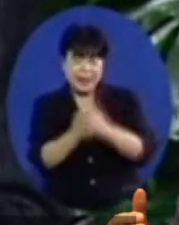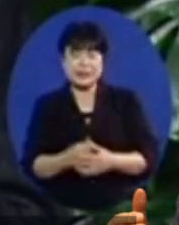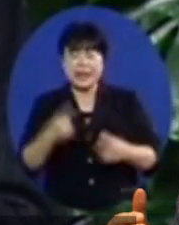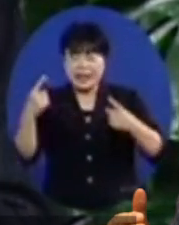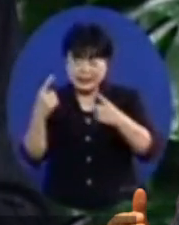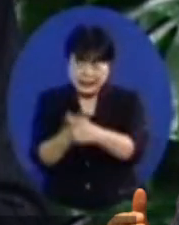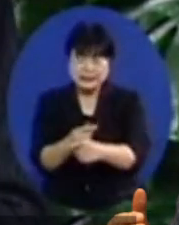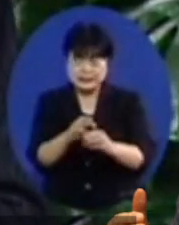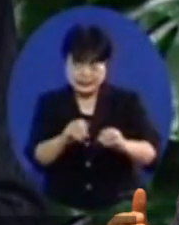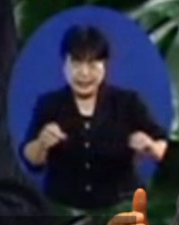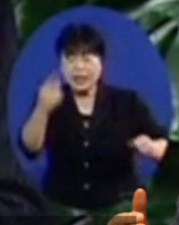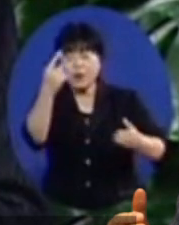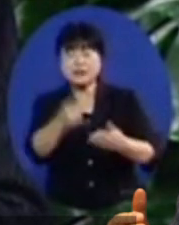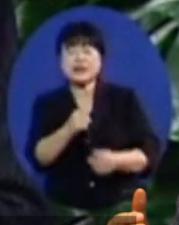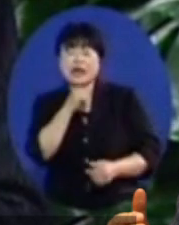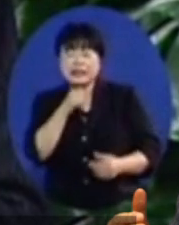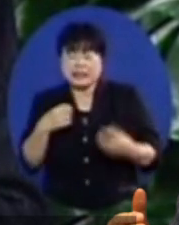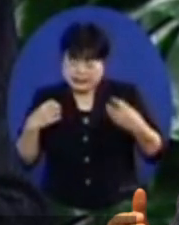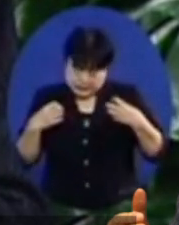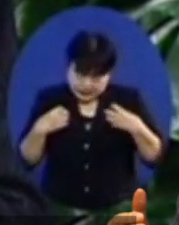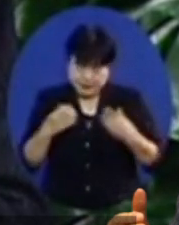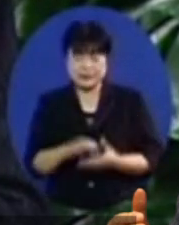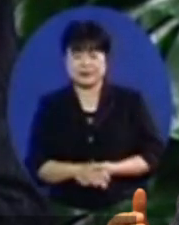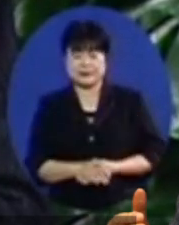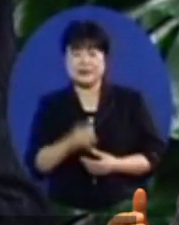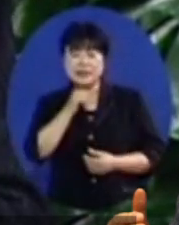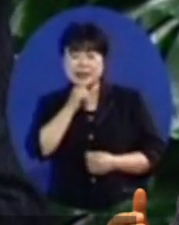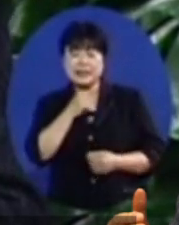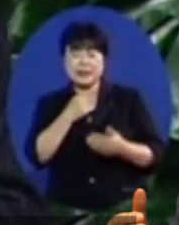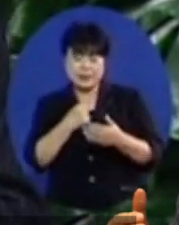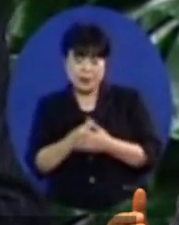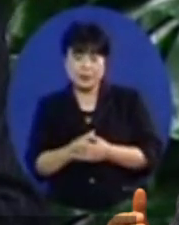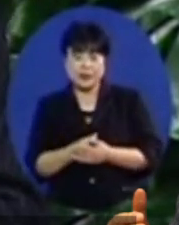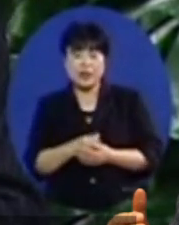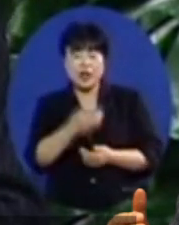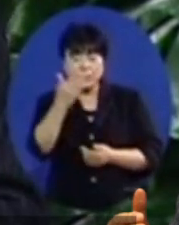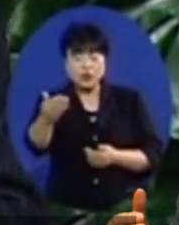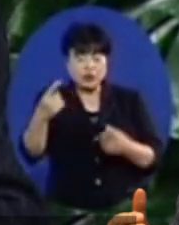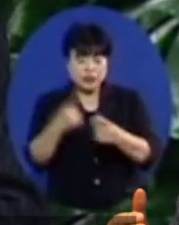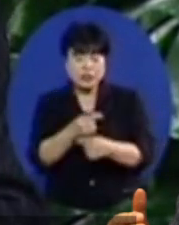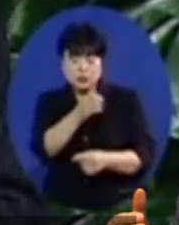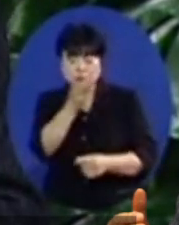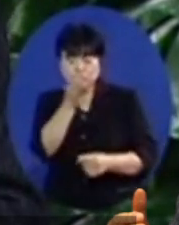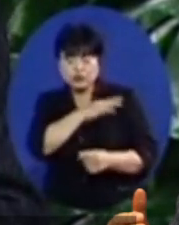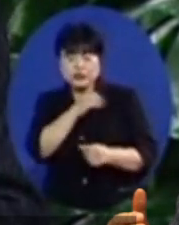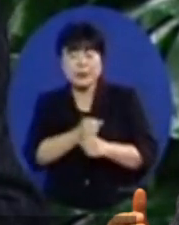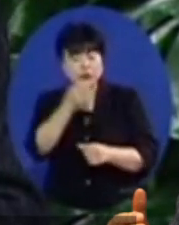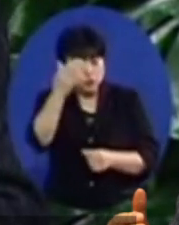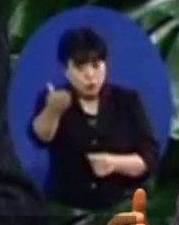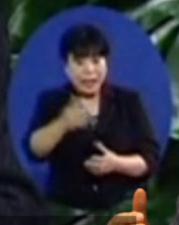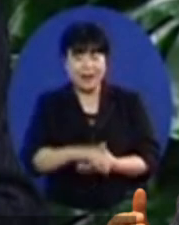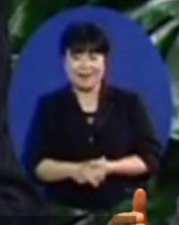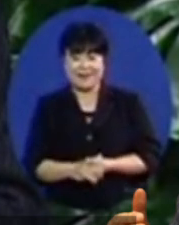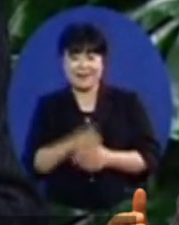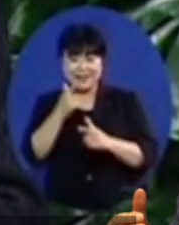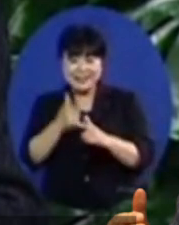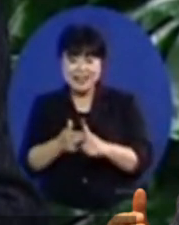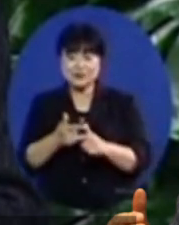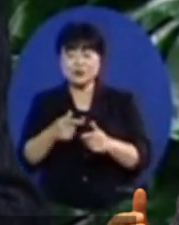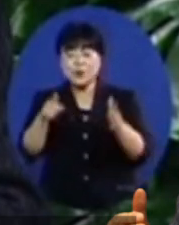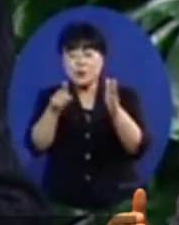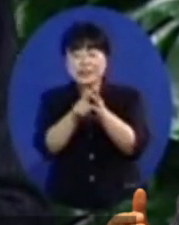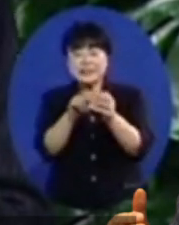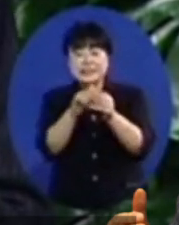땅에 내려와서 가난하게 된 그의 가난함을 인하여 너로 부유케 하려 하며 했습니다. 예수님 믿는